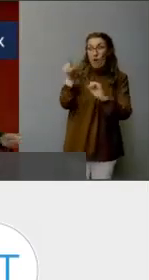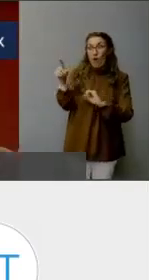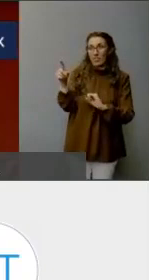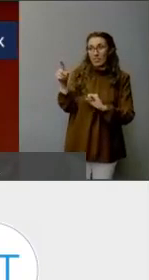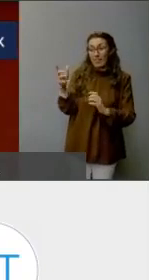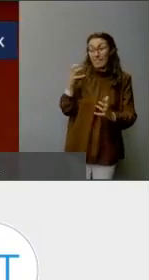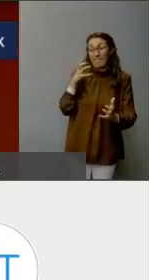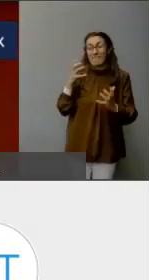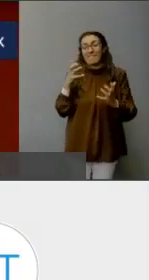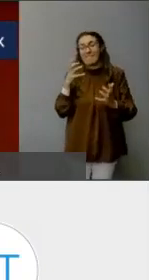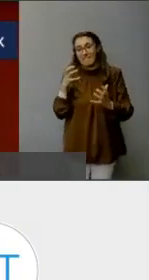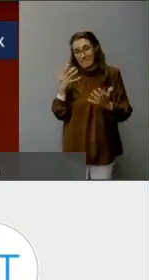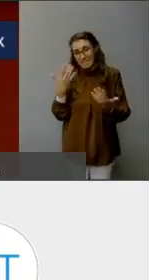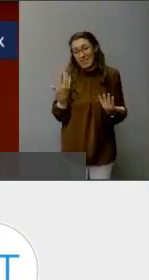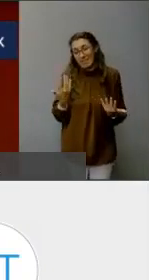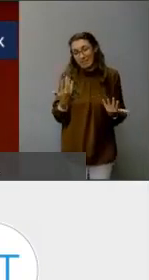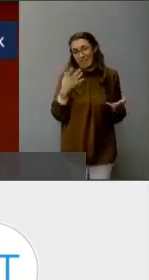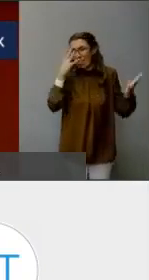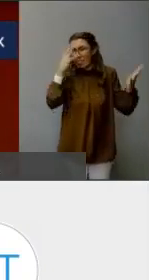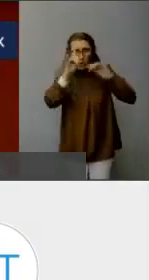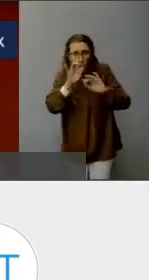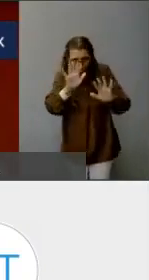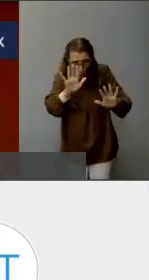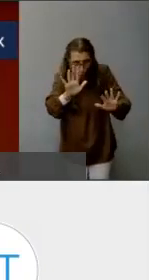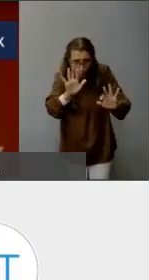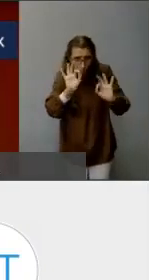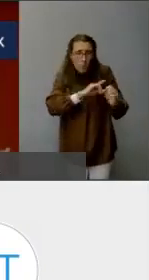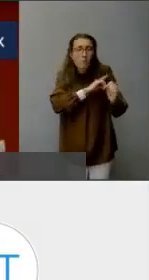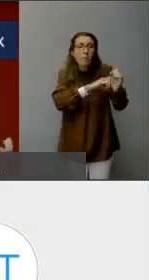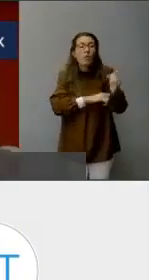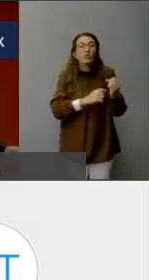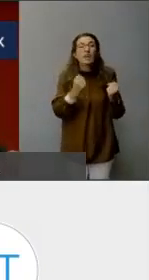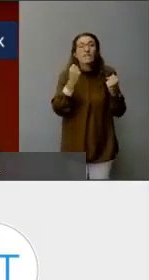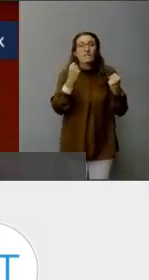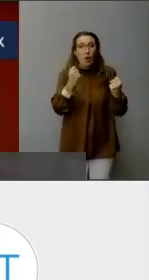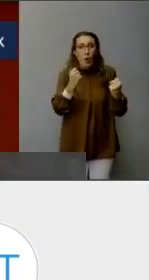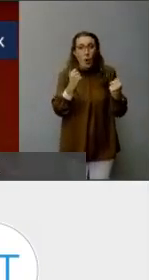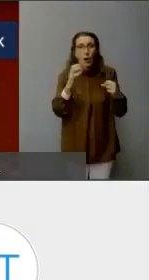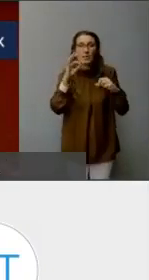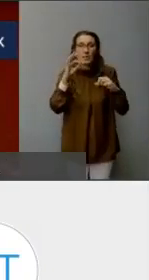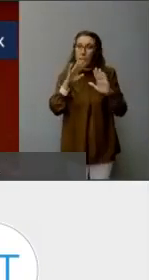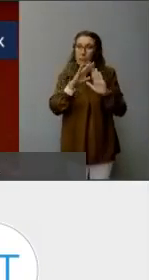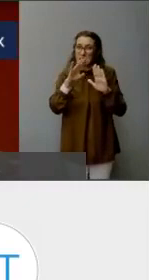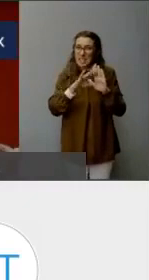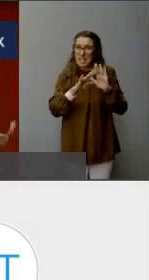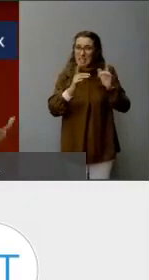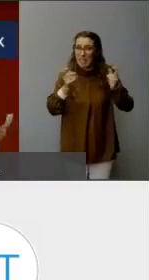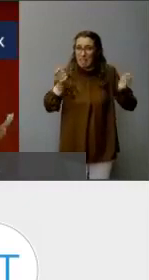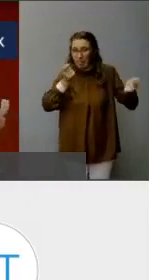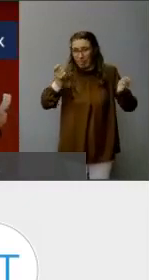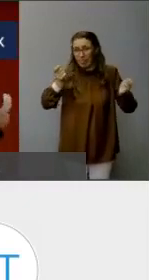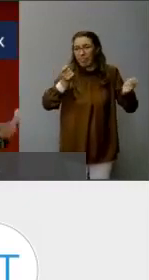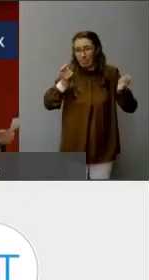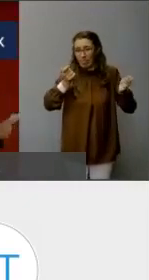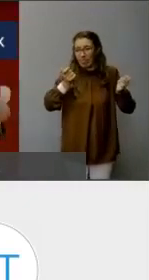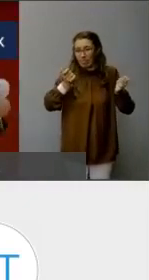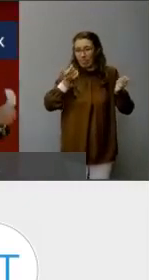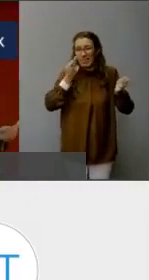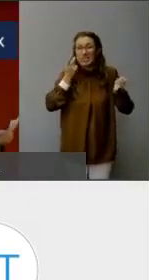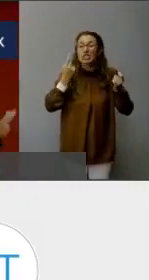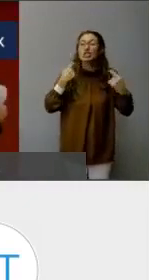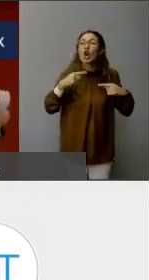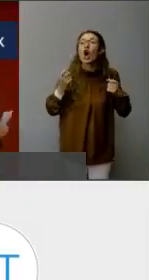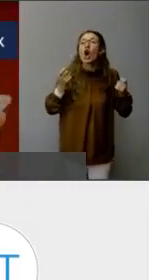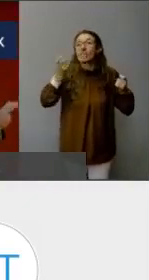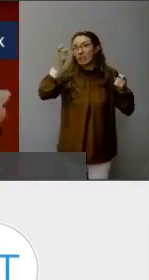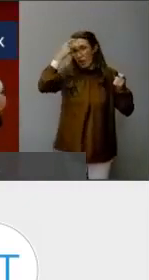fraintenda tri forti sono quelli che sottendono ad un sistema e che lo direzionano leo governano